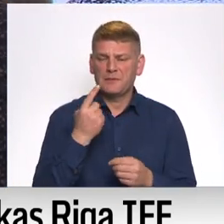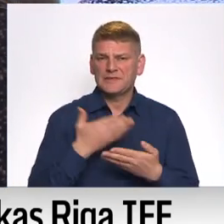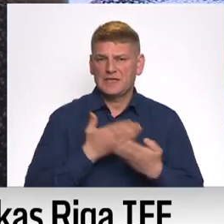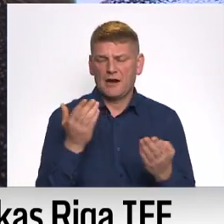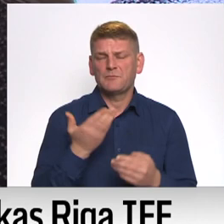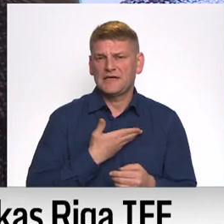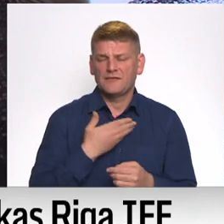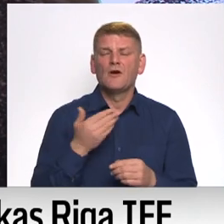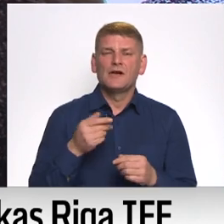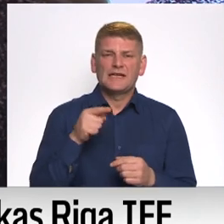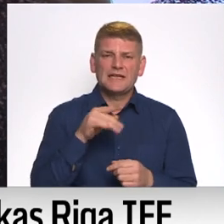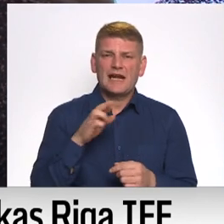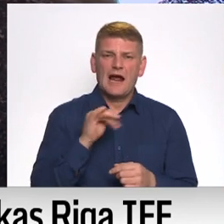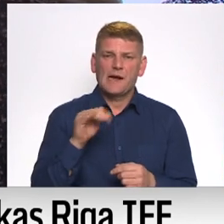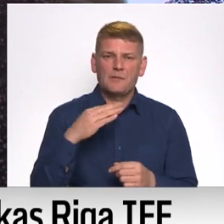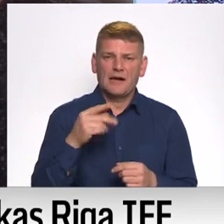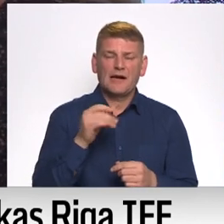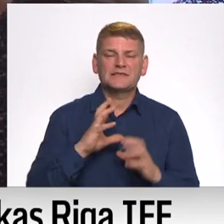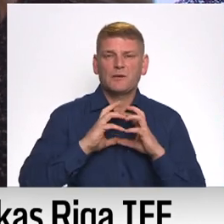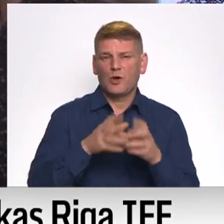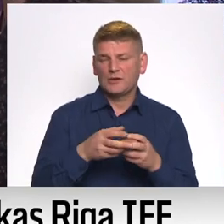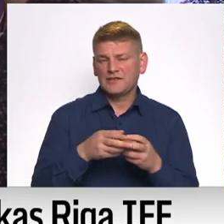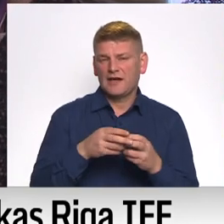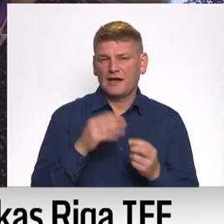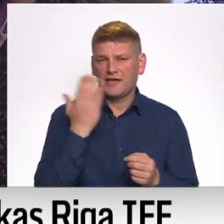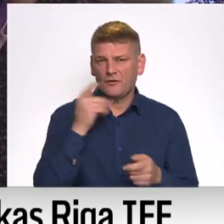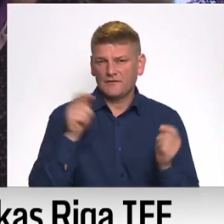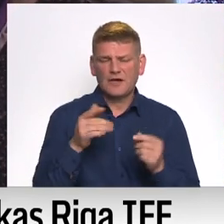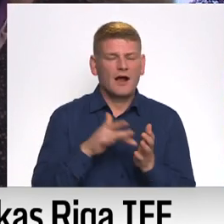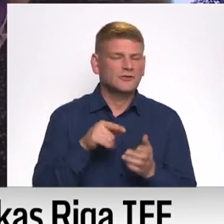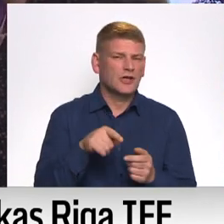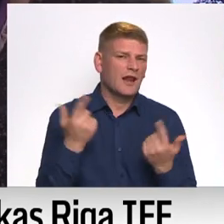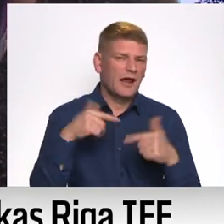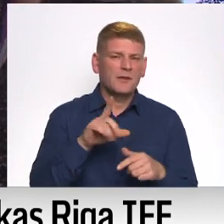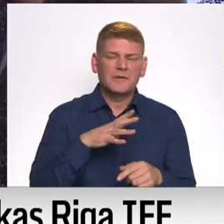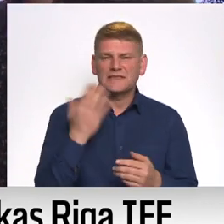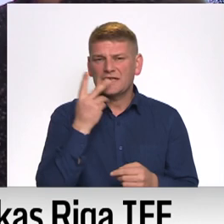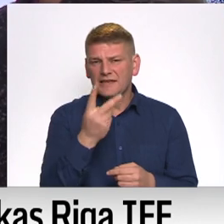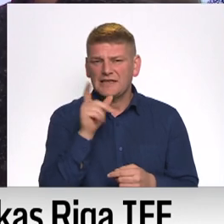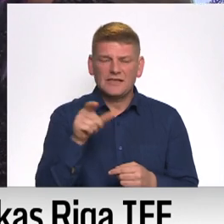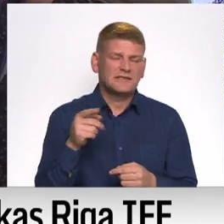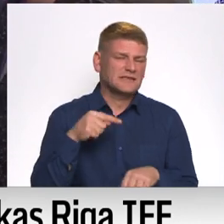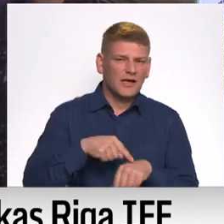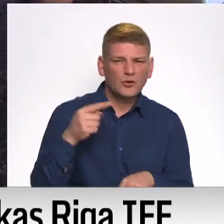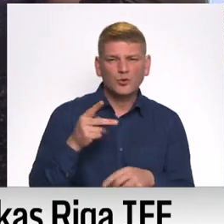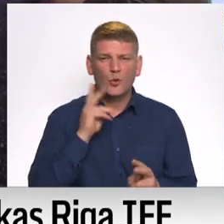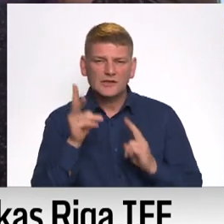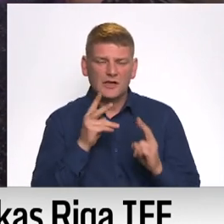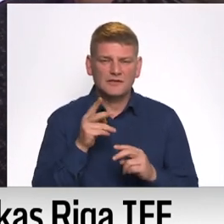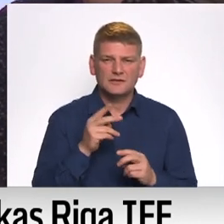pāris mēnešiem Traibeka starptautiskajā kinofestivālā. Kādas šajā laikā ir bijušas skatītāju sajūtas, noskaņas,